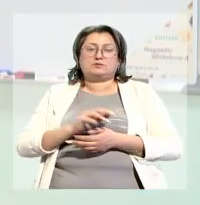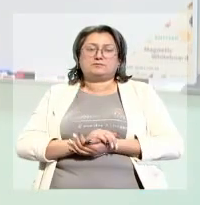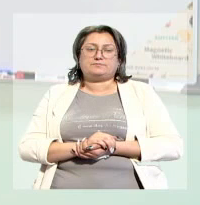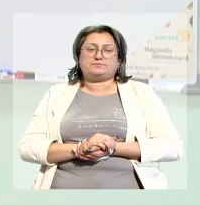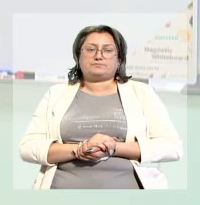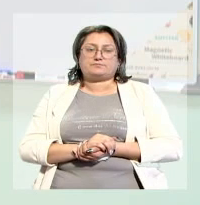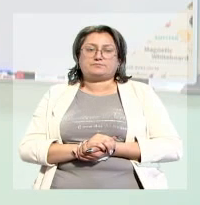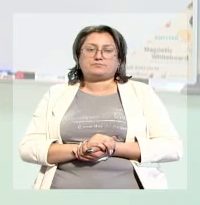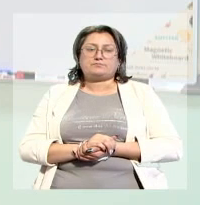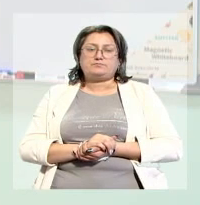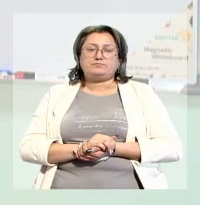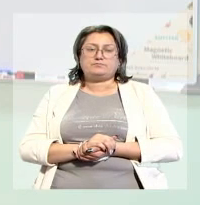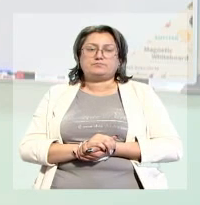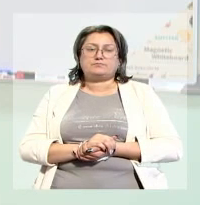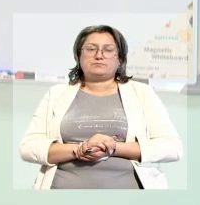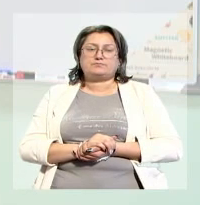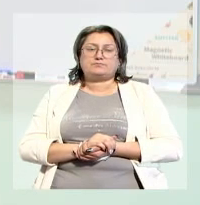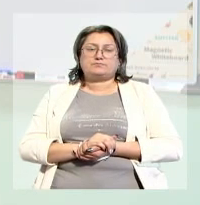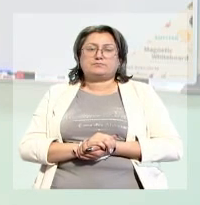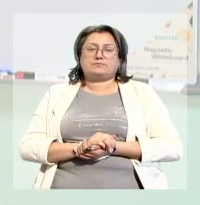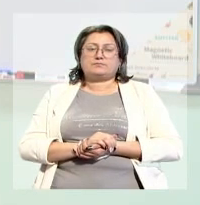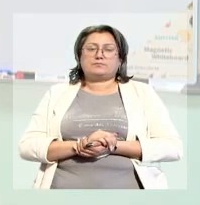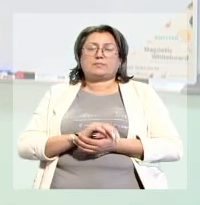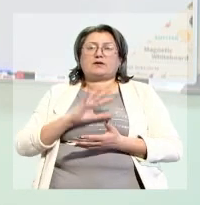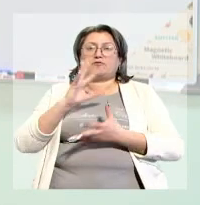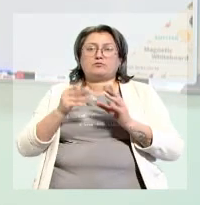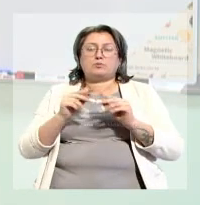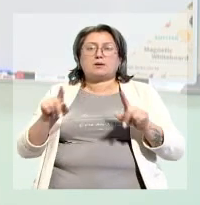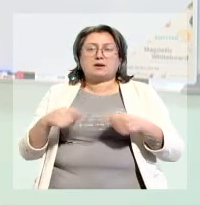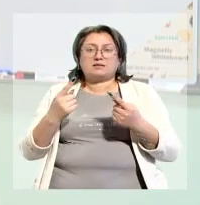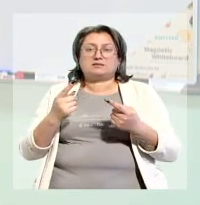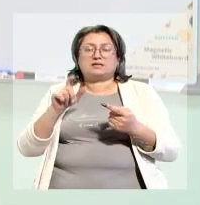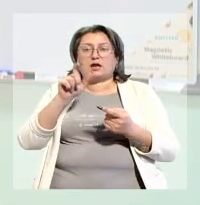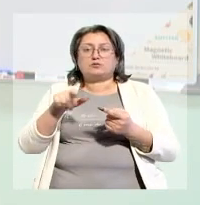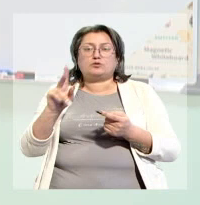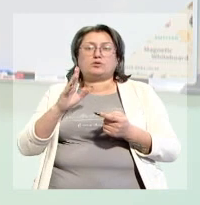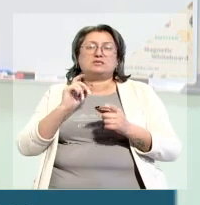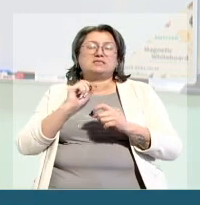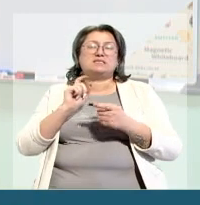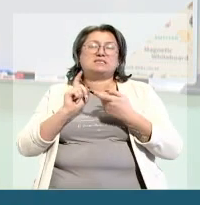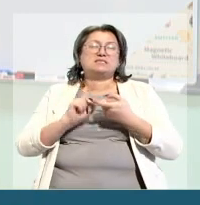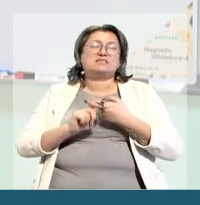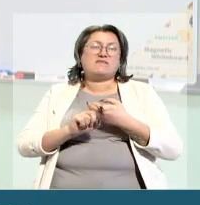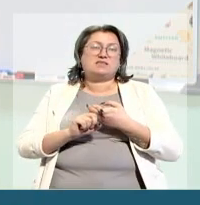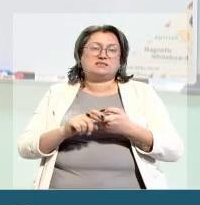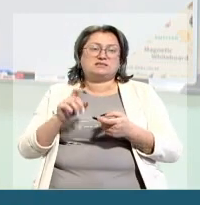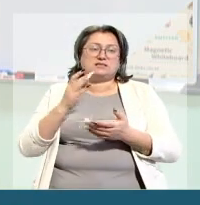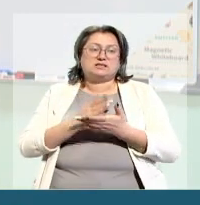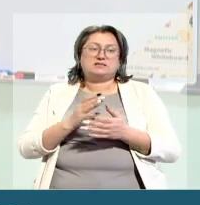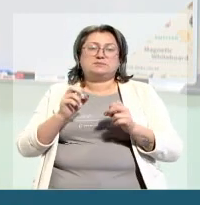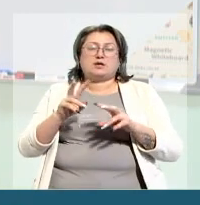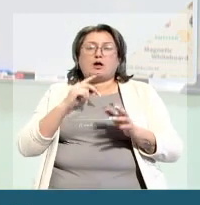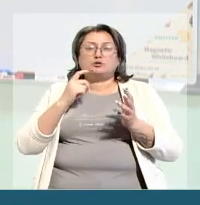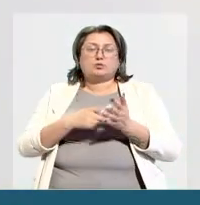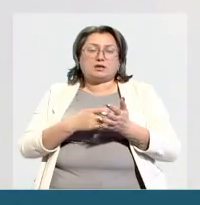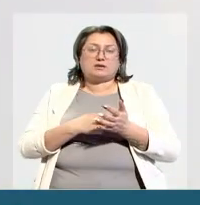реабилитация для зависимого. Тұтастай алғанда тәуелді жандарды 16 маңызды. Біздің орталықта арнайы кеңесшілер де, психолог